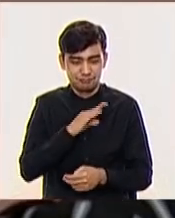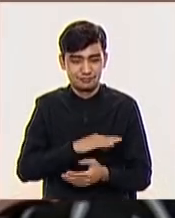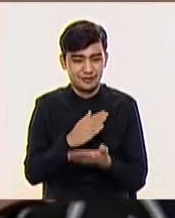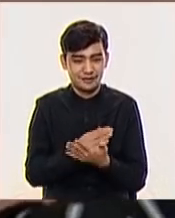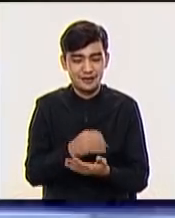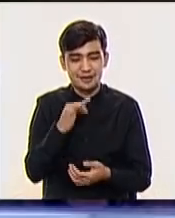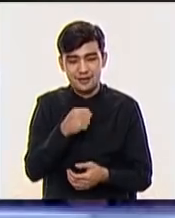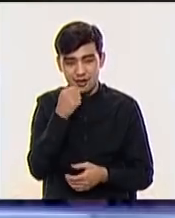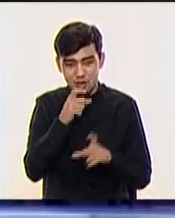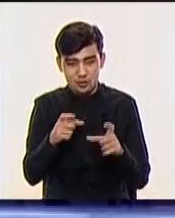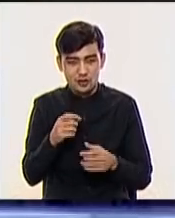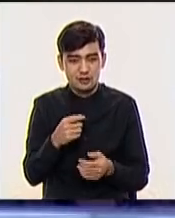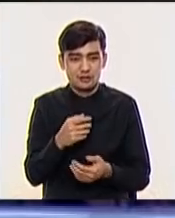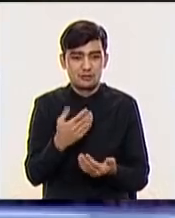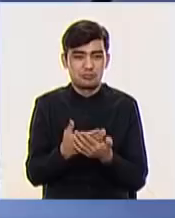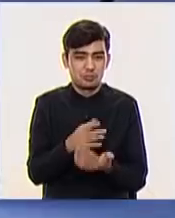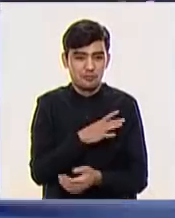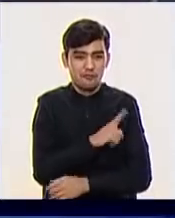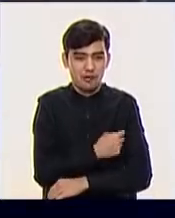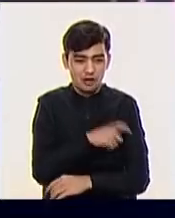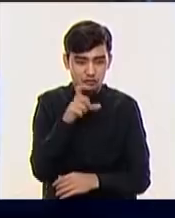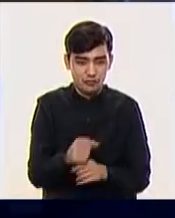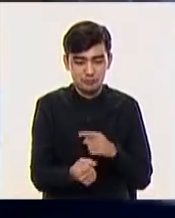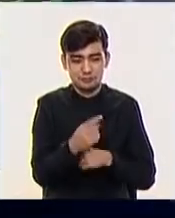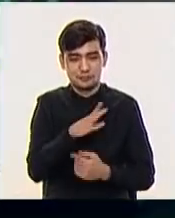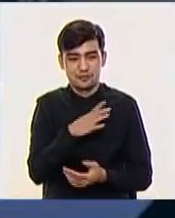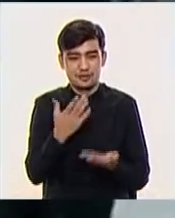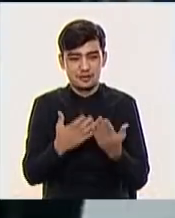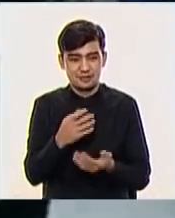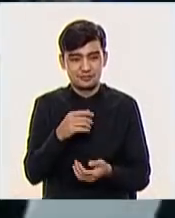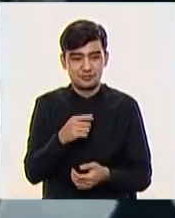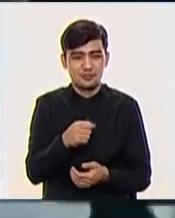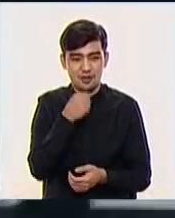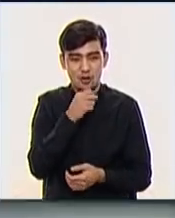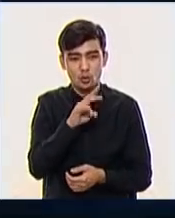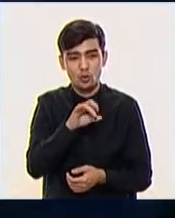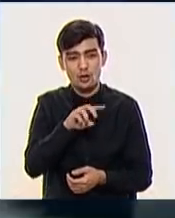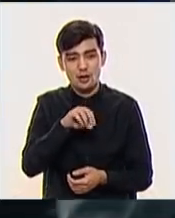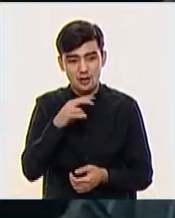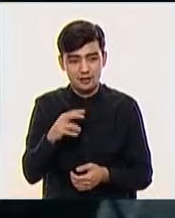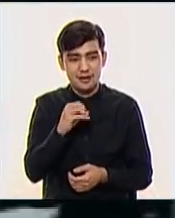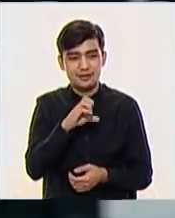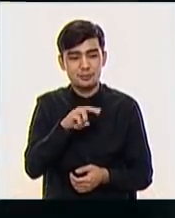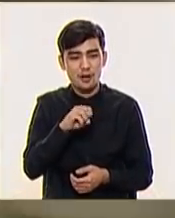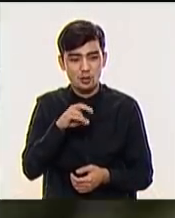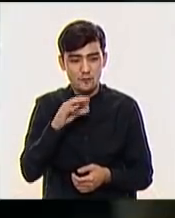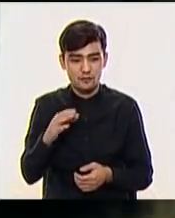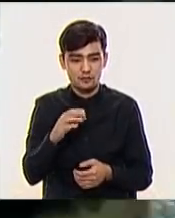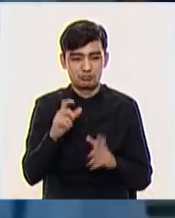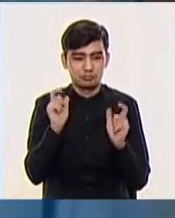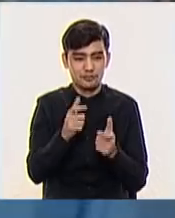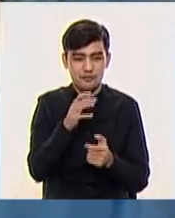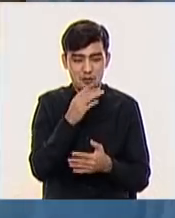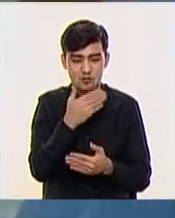Иә, әншілер кейде дәрігер, кейде саясаткер болып шыға келеді. Мысалы, әнші Нұрлан Еспанов коронавирус жоқ,